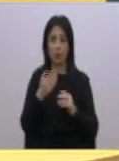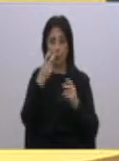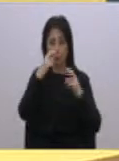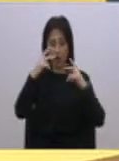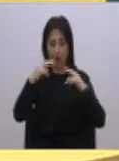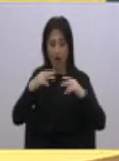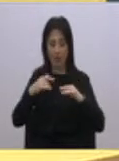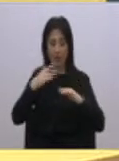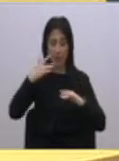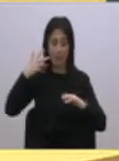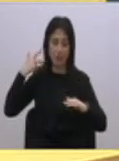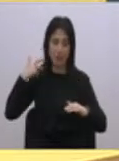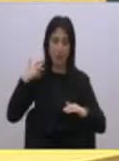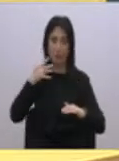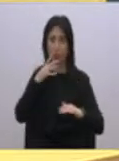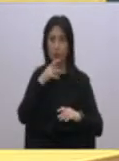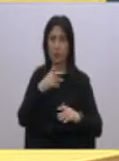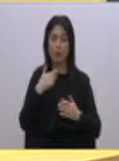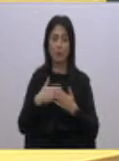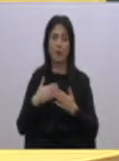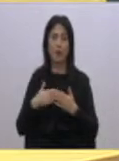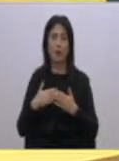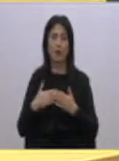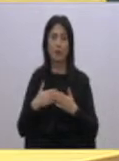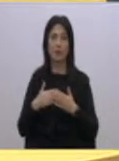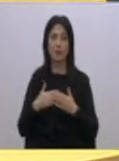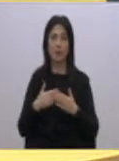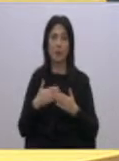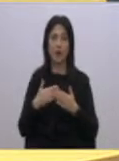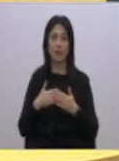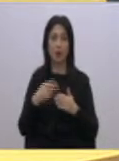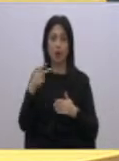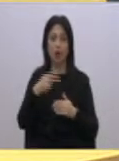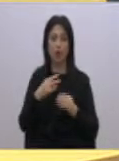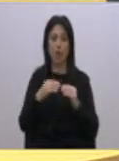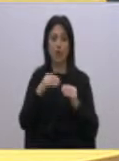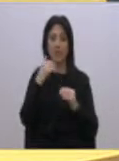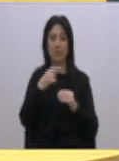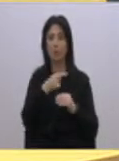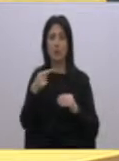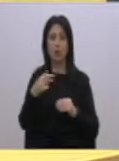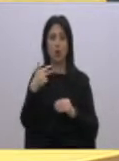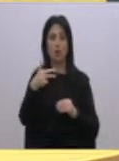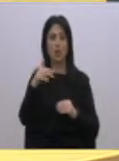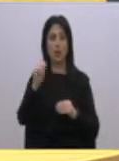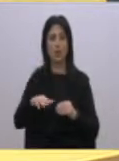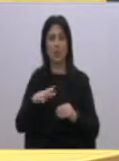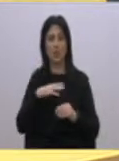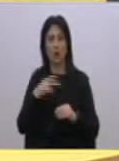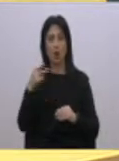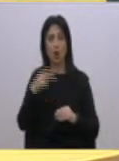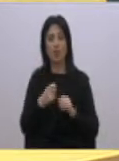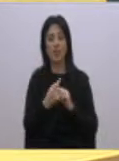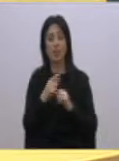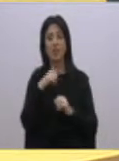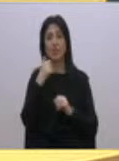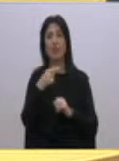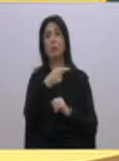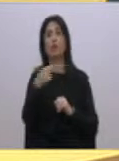გადავხედავთ წინა პერიოდს, მაგალითად, აი მაგალითად 2010 წელს -30.000 იყო, 2011